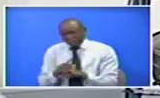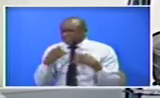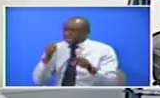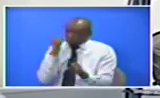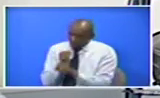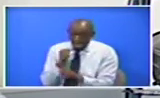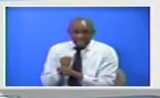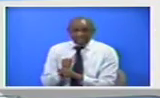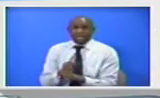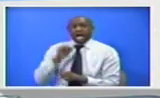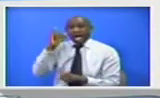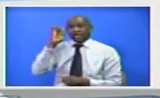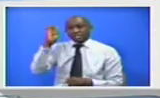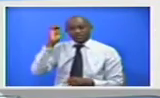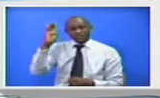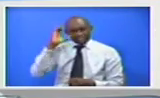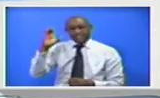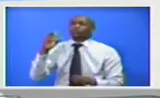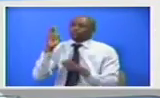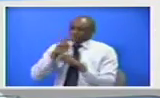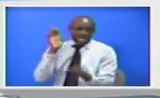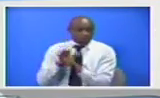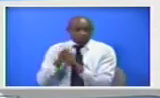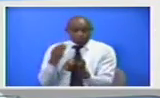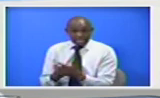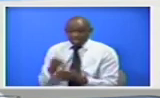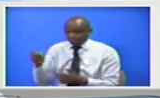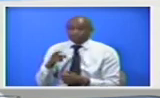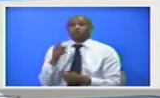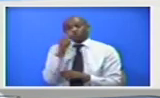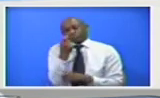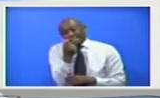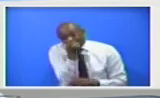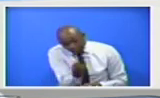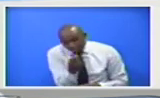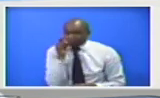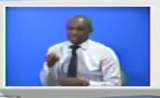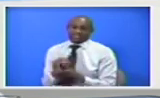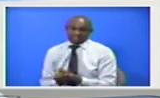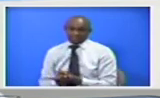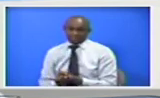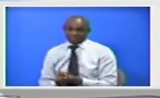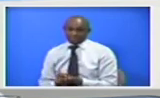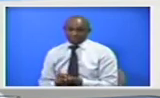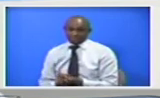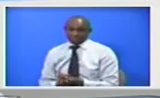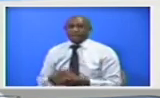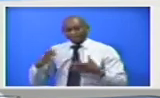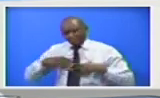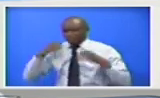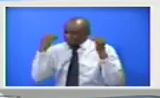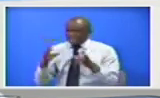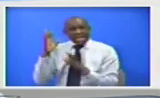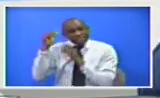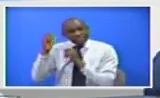IBC inatumia bilioni mingi zaidi. Wao wanatumia pesa kidogo kufanya hayo. Kwa hivyo wananchi walikuwa wanatarajia